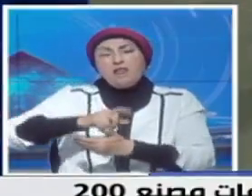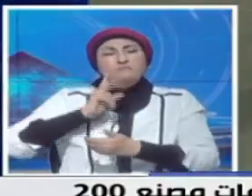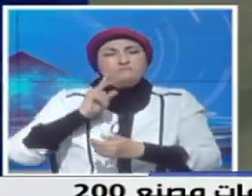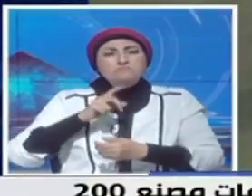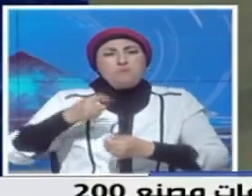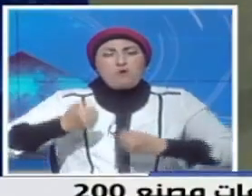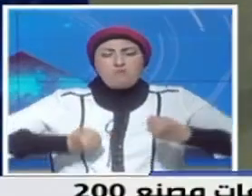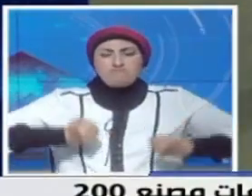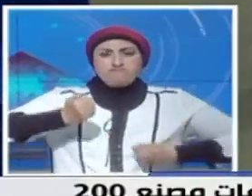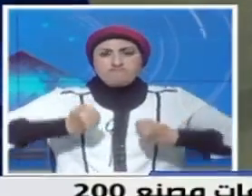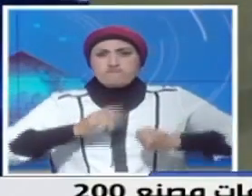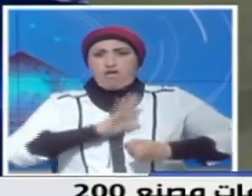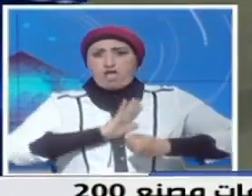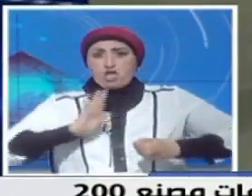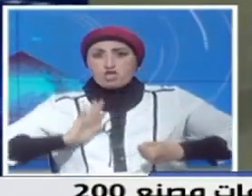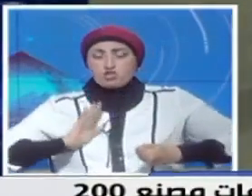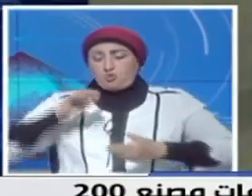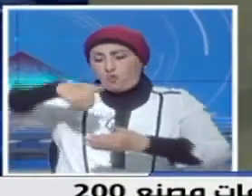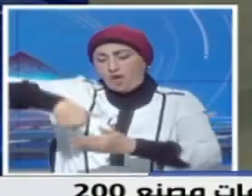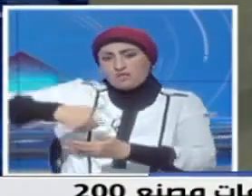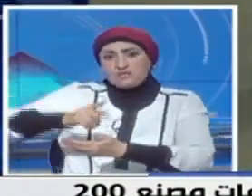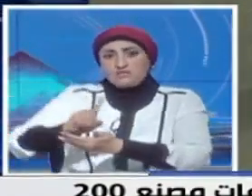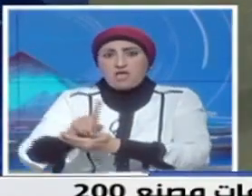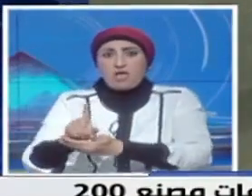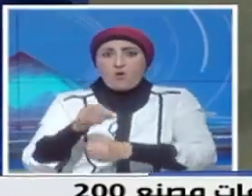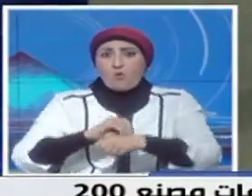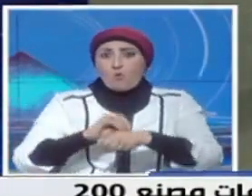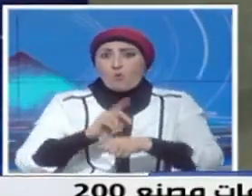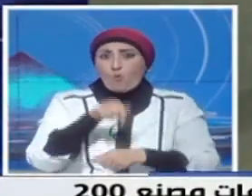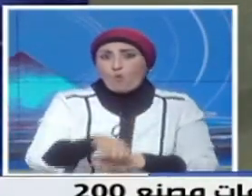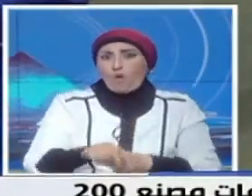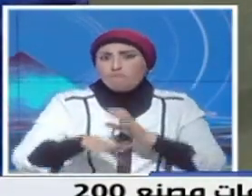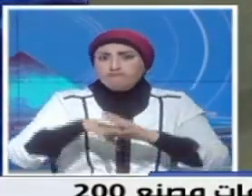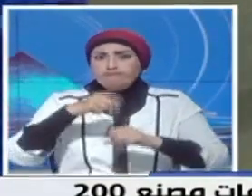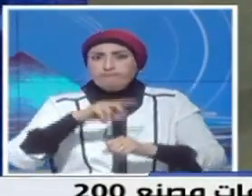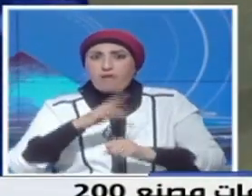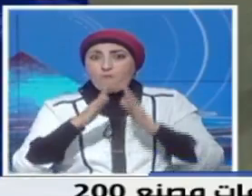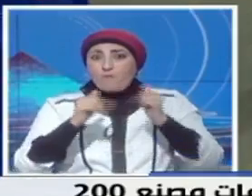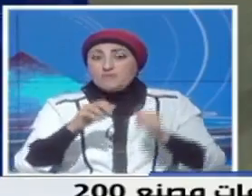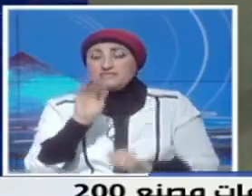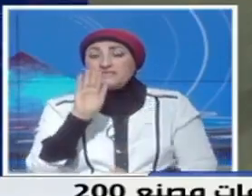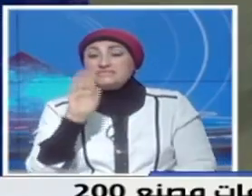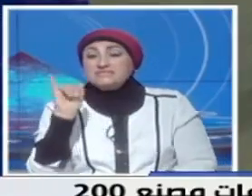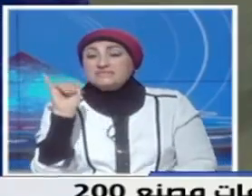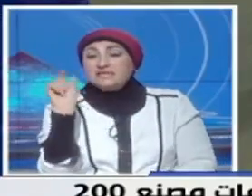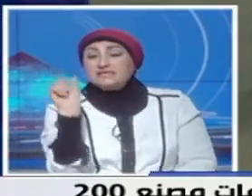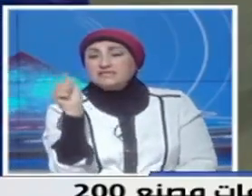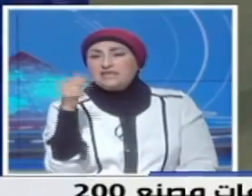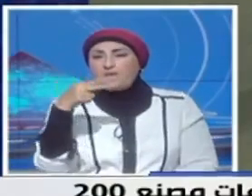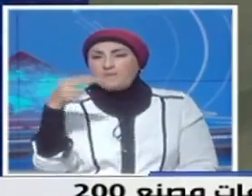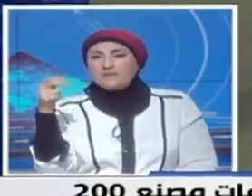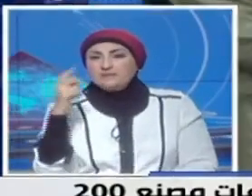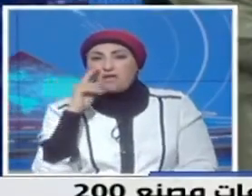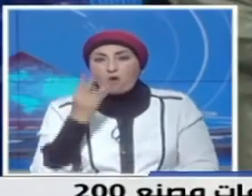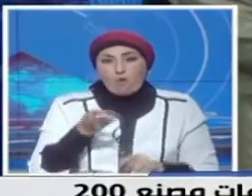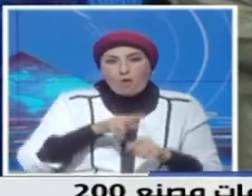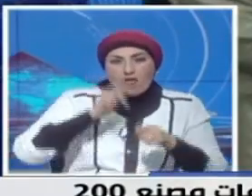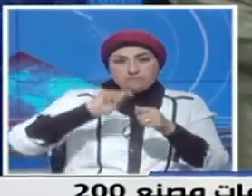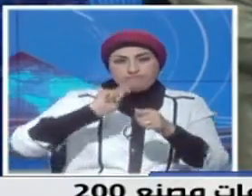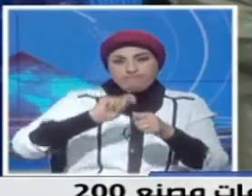وقام بتصنيع الدبابة وإنتاج المركبة المدرعة المصرية سينا 200 إلى جانب